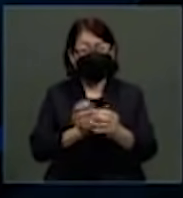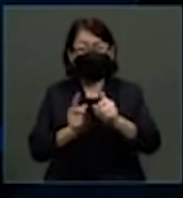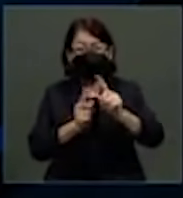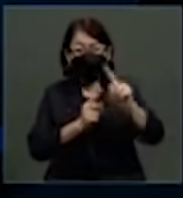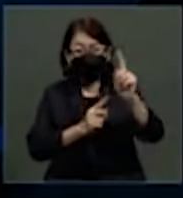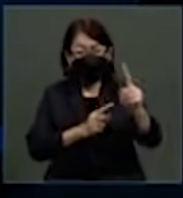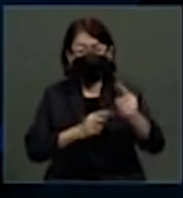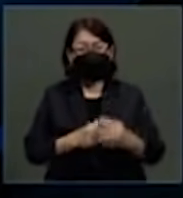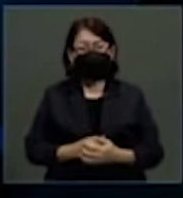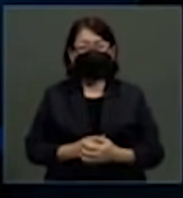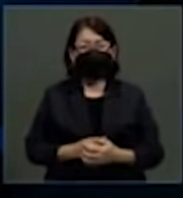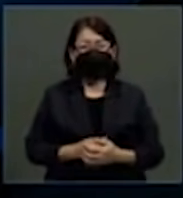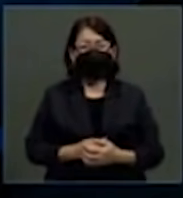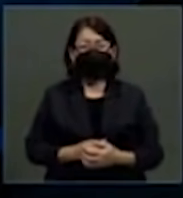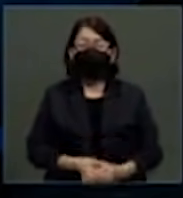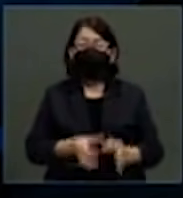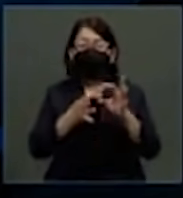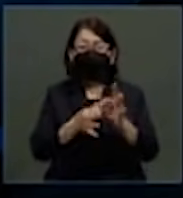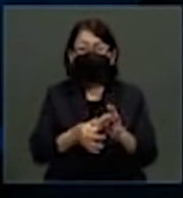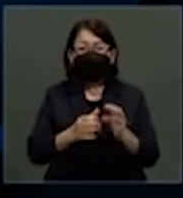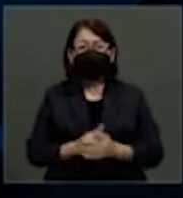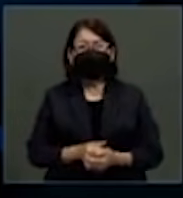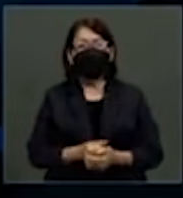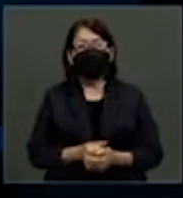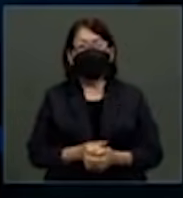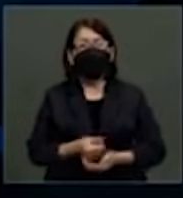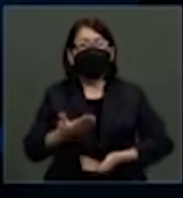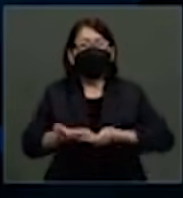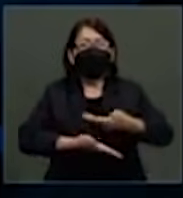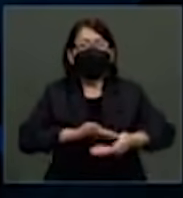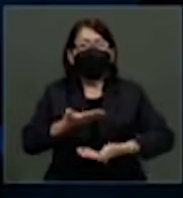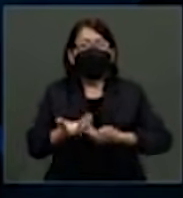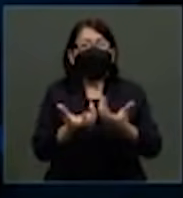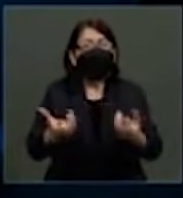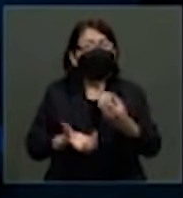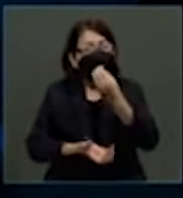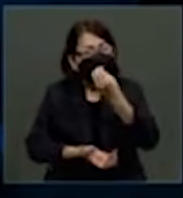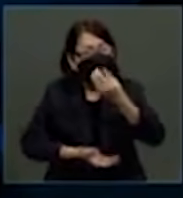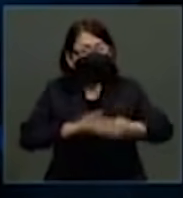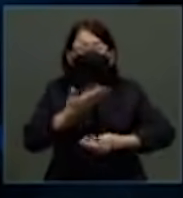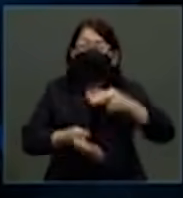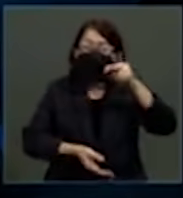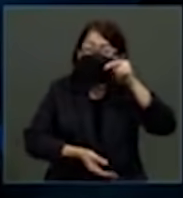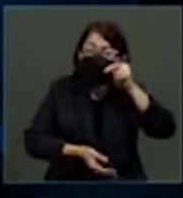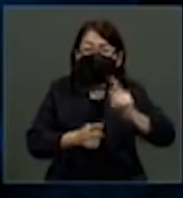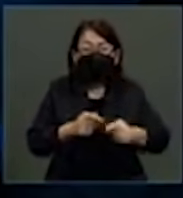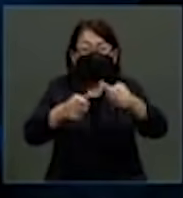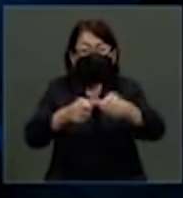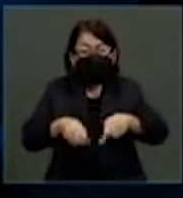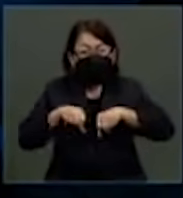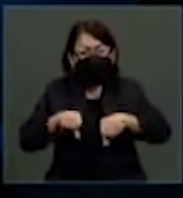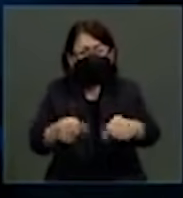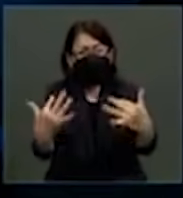ไว้แล้วดังต่อไปนี้นะครับมีอีกหลายข้อเลยนะครับเอาพูดง่ายๆก็คือว่าข้อที่1ก็คือเรื่องของเกี่ยว